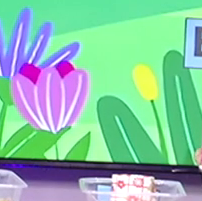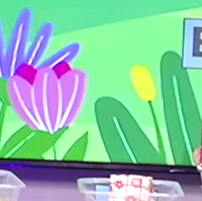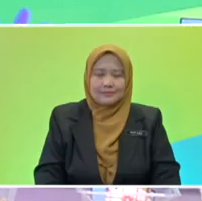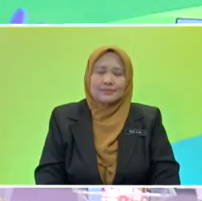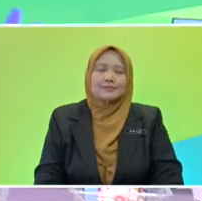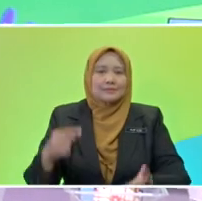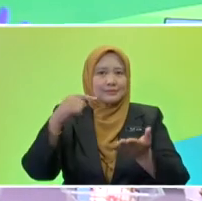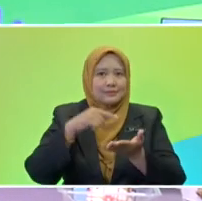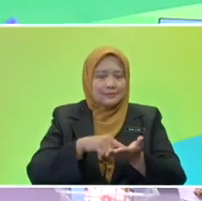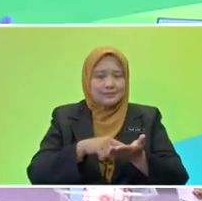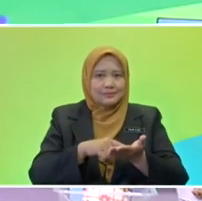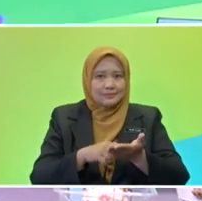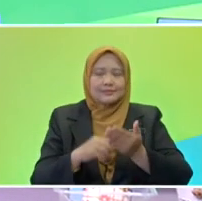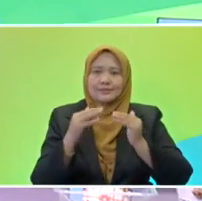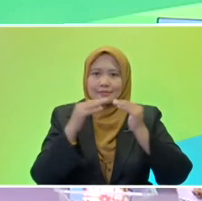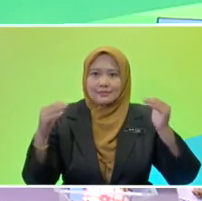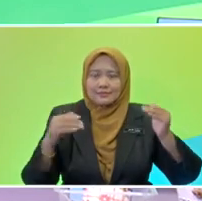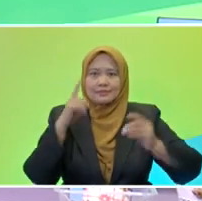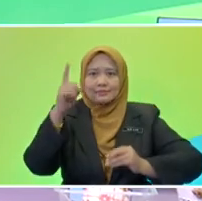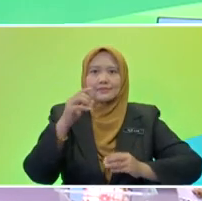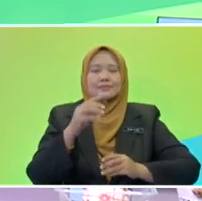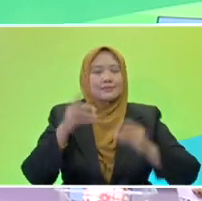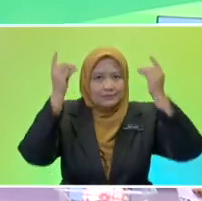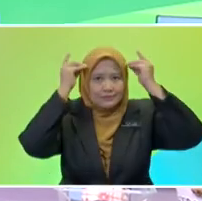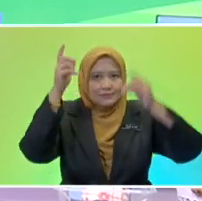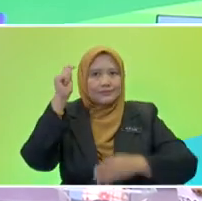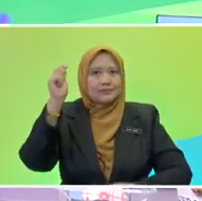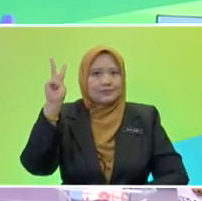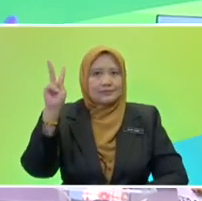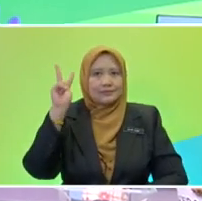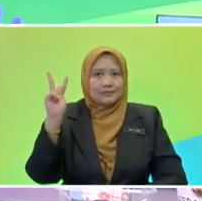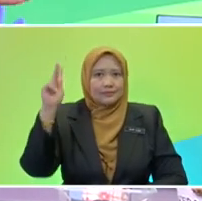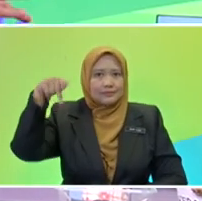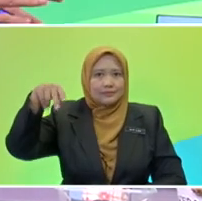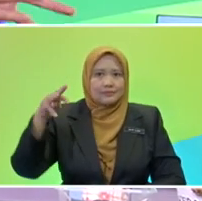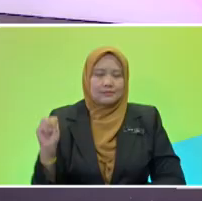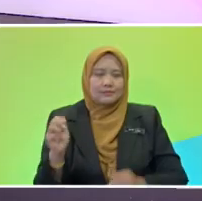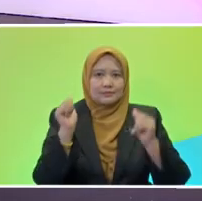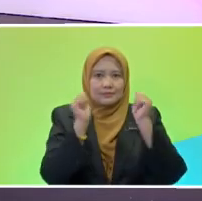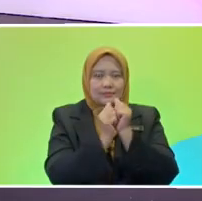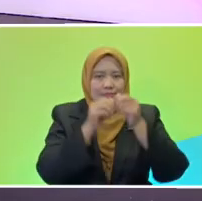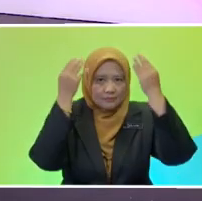inilah Desa tahap satu di TV cvm disini